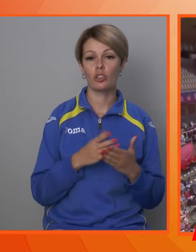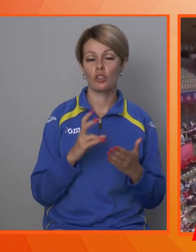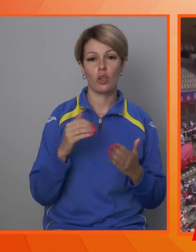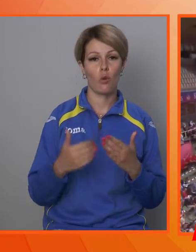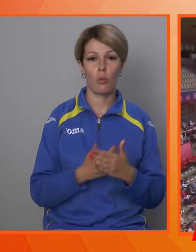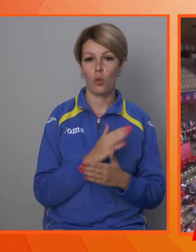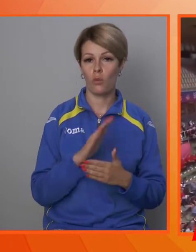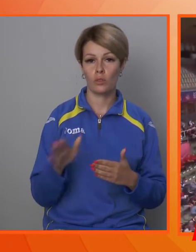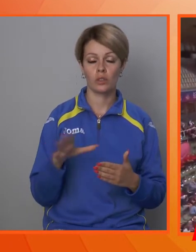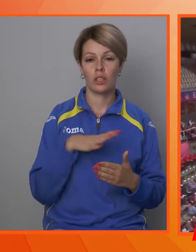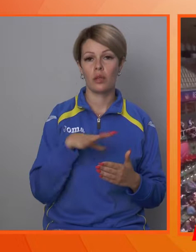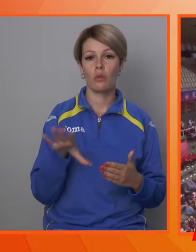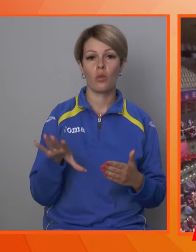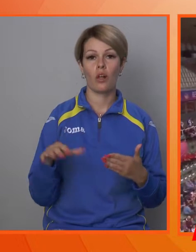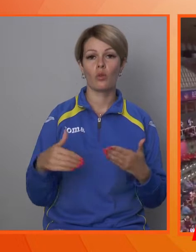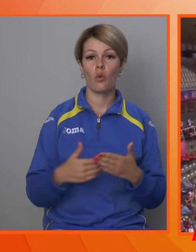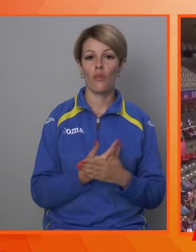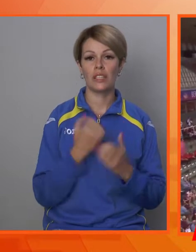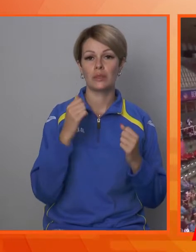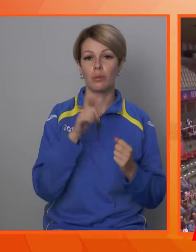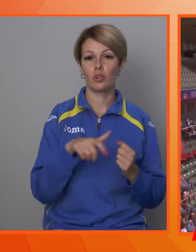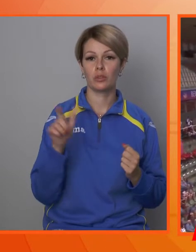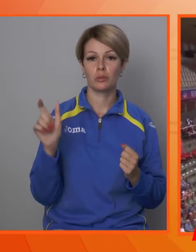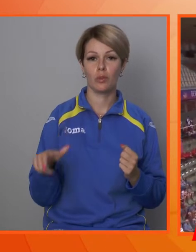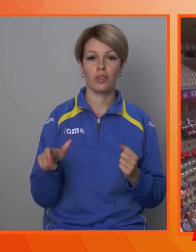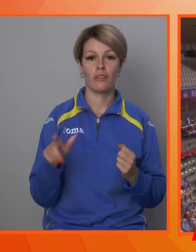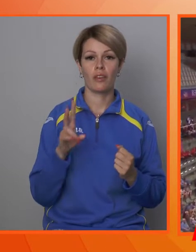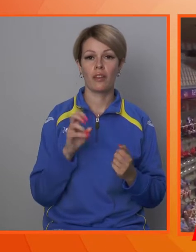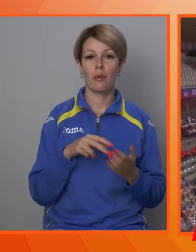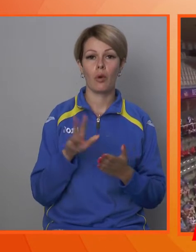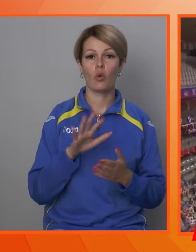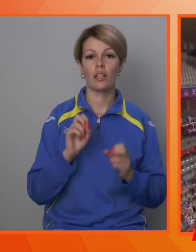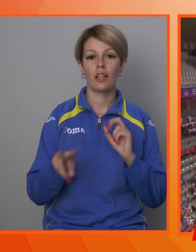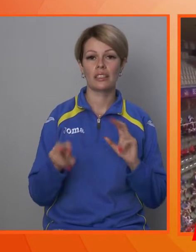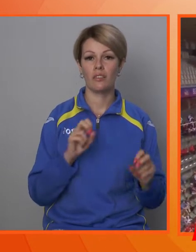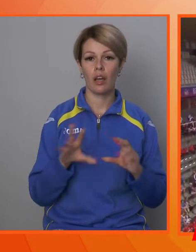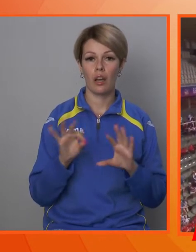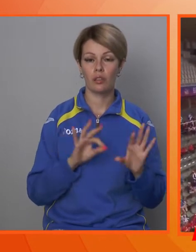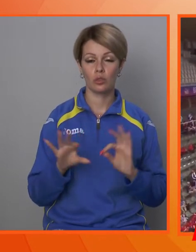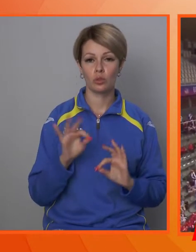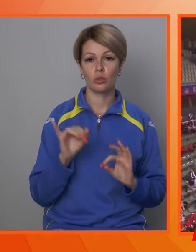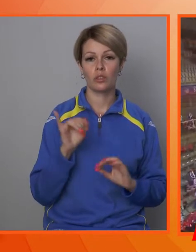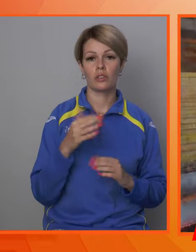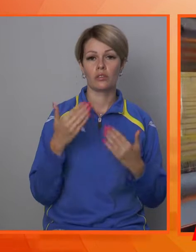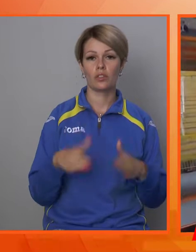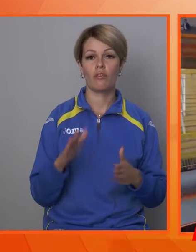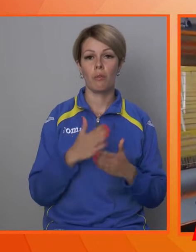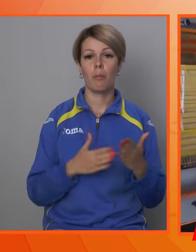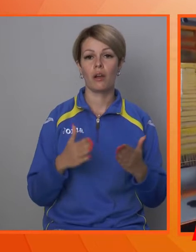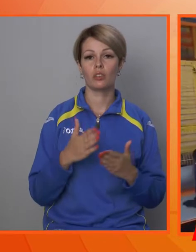не обновлювався. Не було нових спортсменів, не проходили класифікацію, і